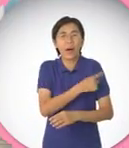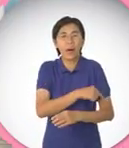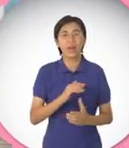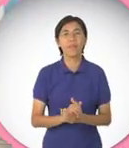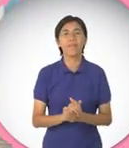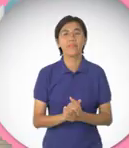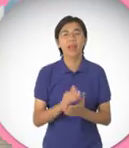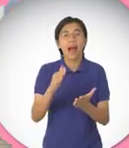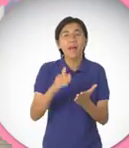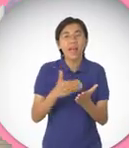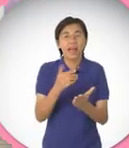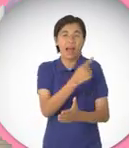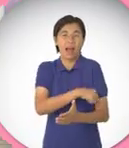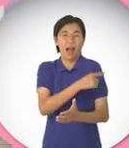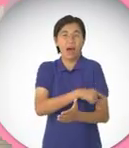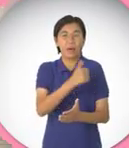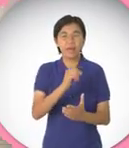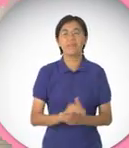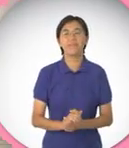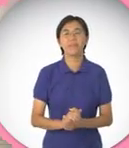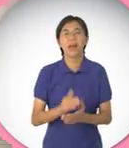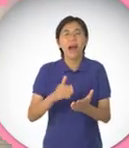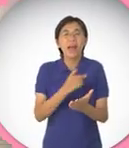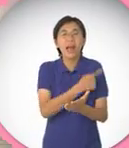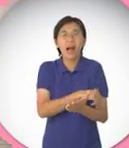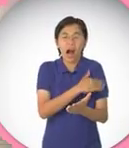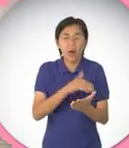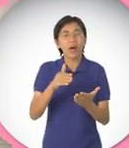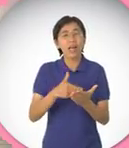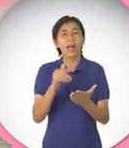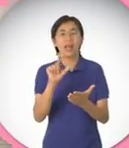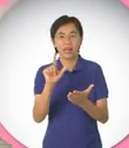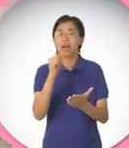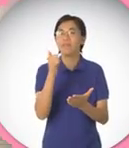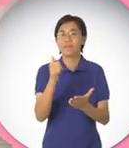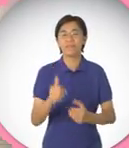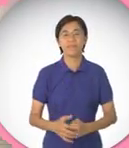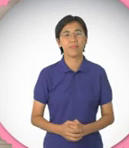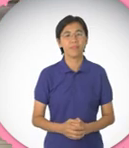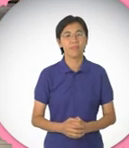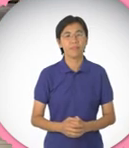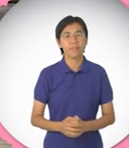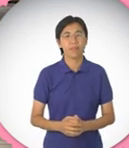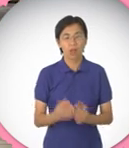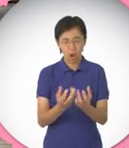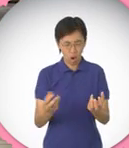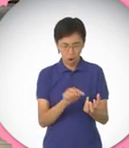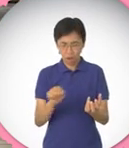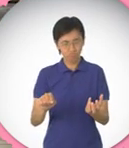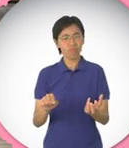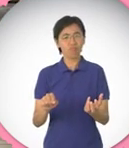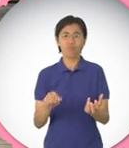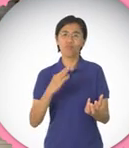ขาวแบบนี้ก็ได้หรือบางคนก็อาจจะชอบใช้เป็นเนยสดก็ได ้นะครับดูแล้วส่วนผสมนี้ไม่เยอะเลย ไม่เยอะ นะครับส่วนอุปกร